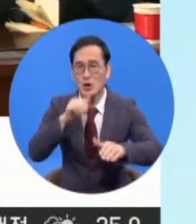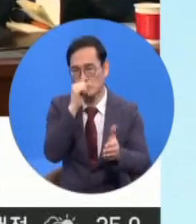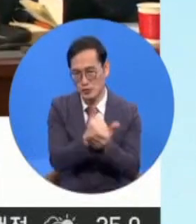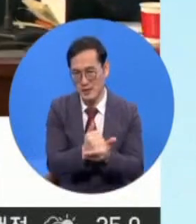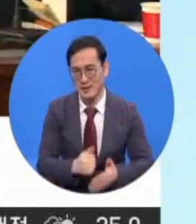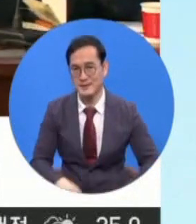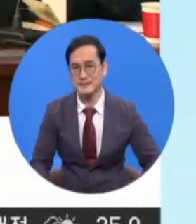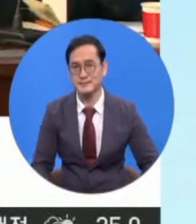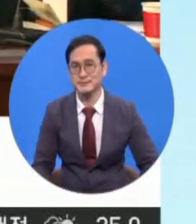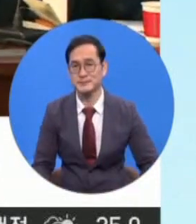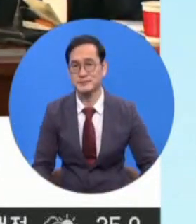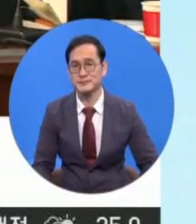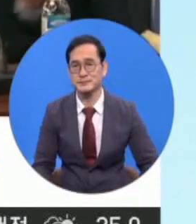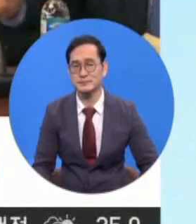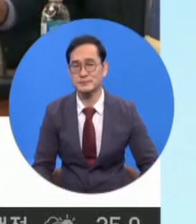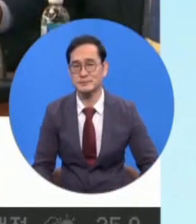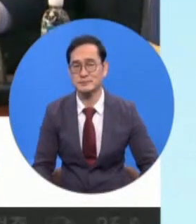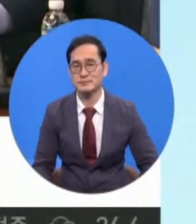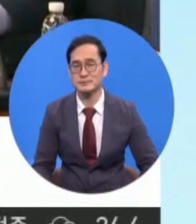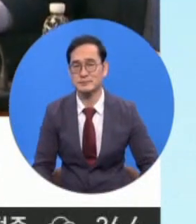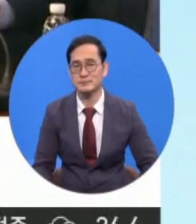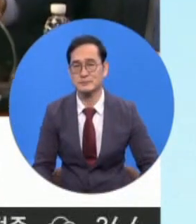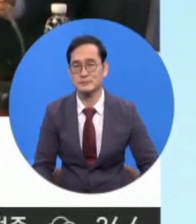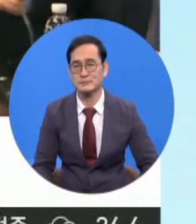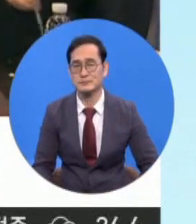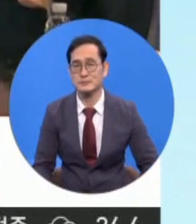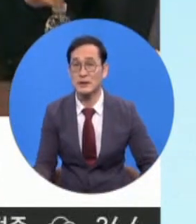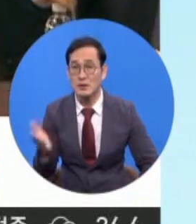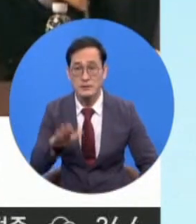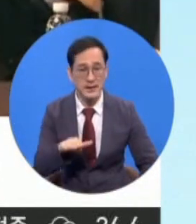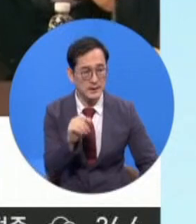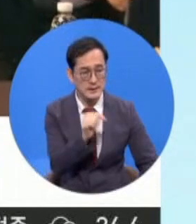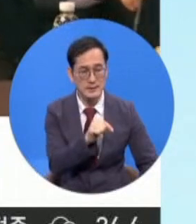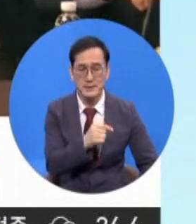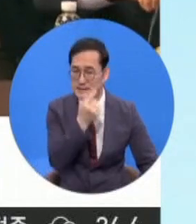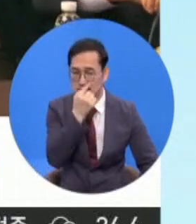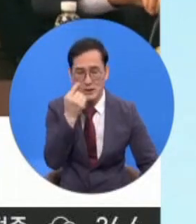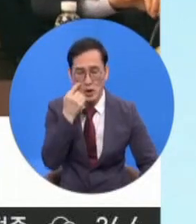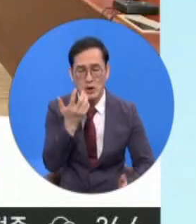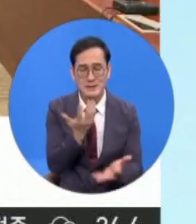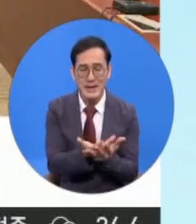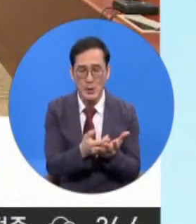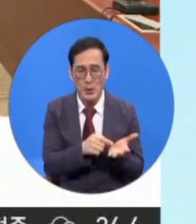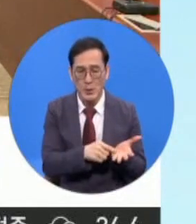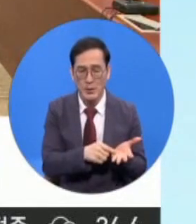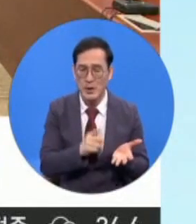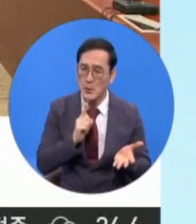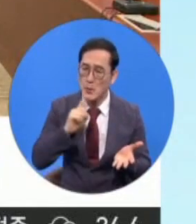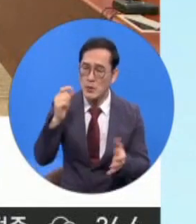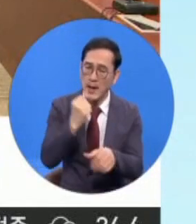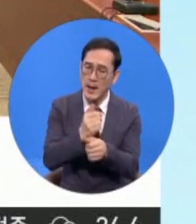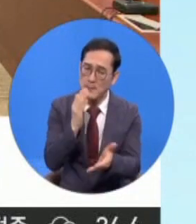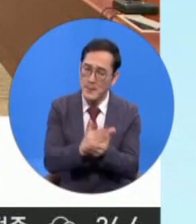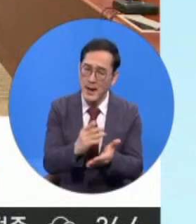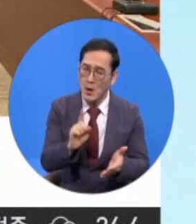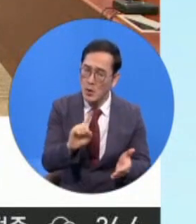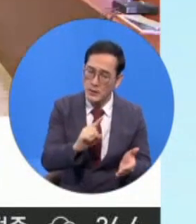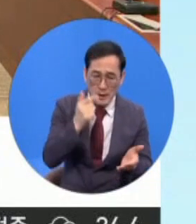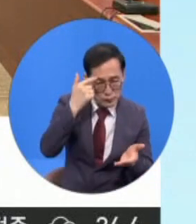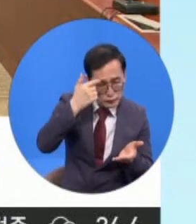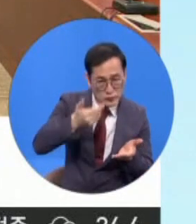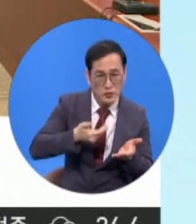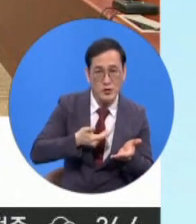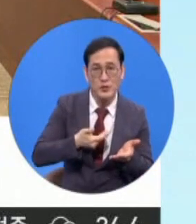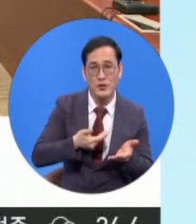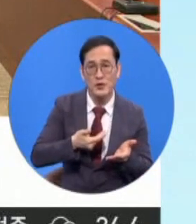다만 그것이 아니라 박 원장이 이렇게 이런 증거 자료가 있는데 것을 범죄로 신고 하지 말지 어떻게 해야될지 9